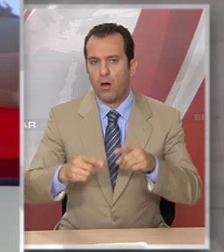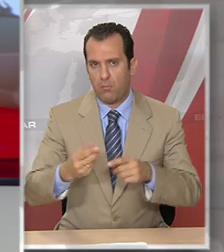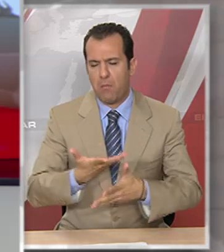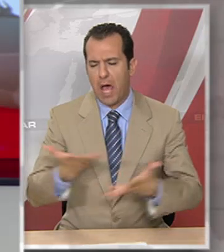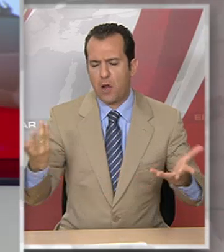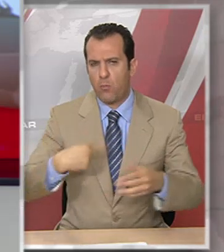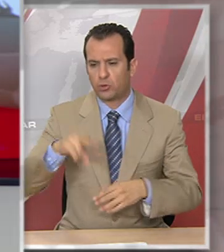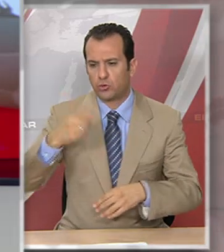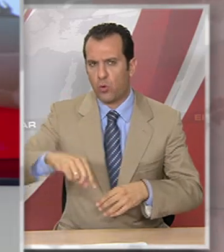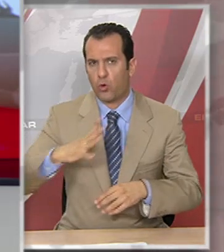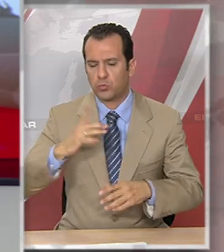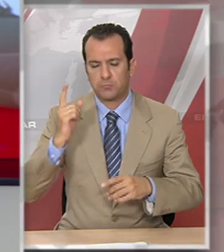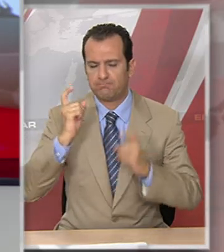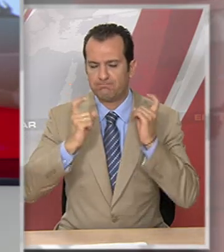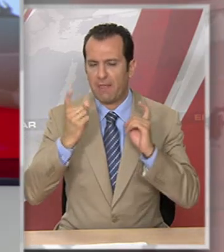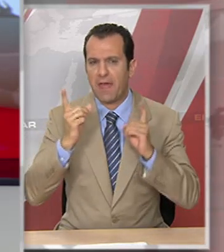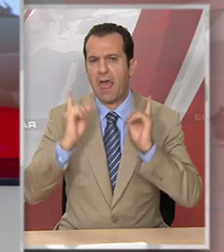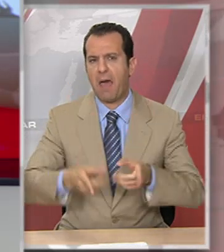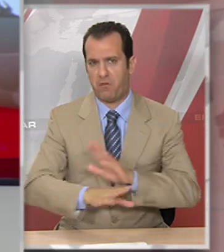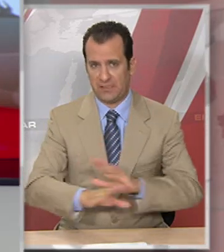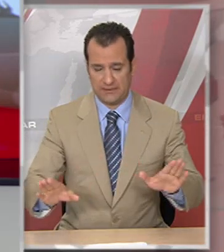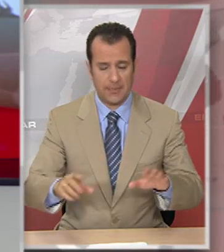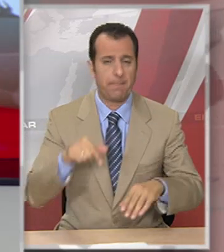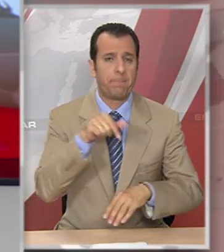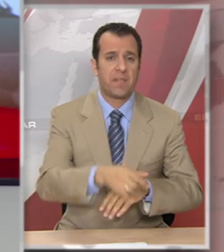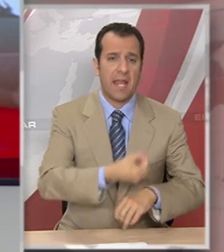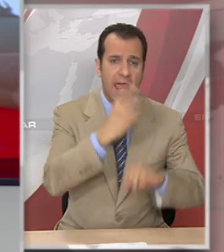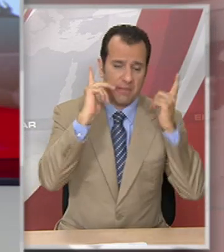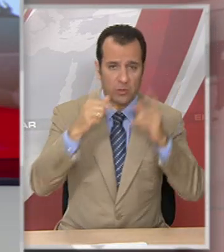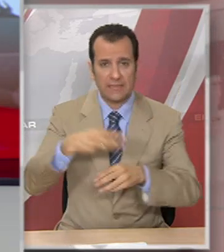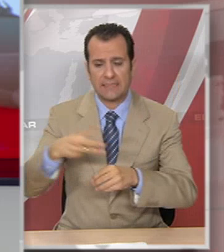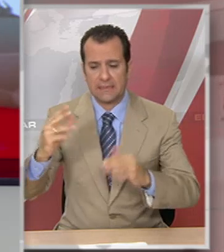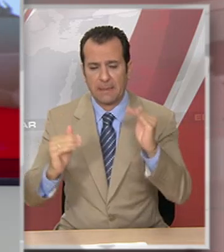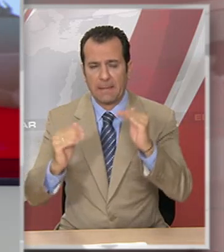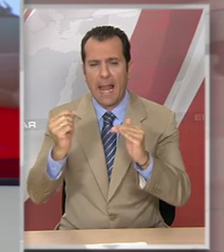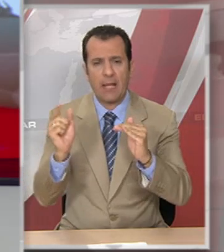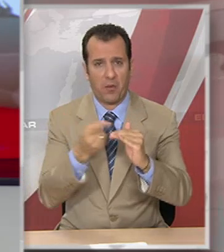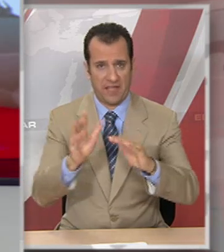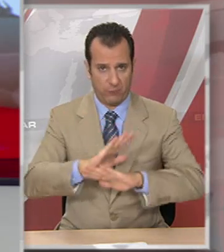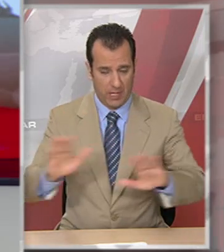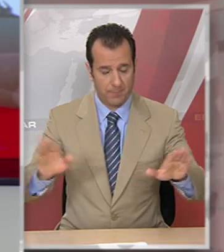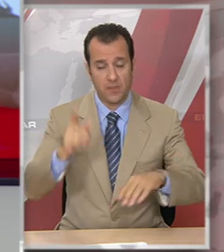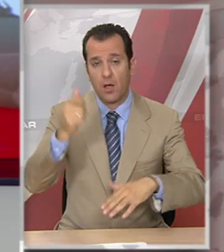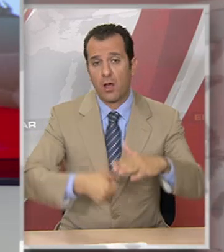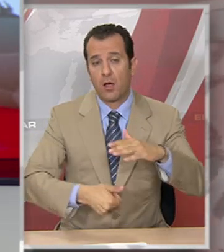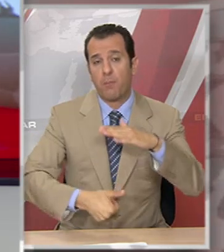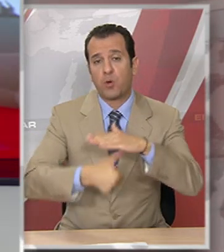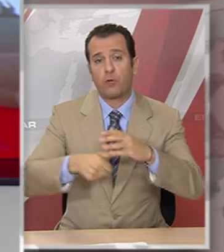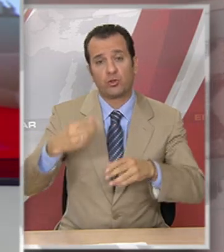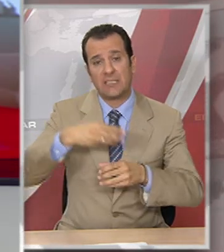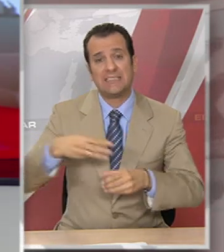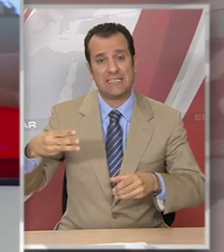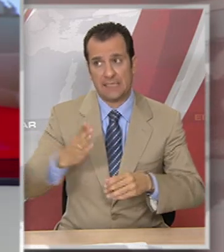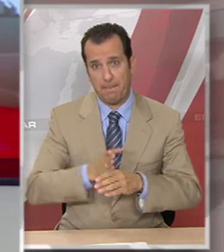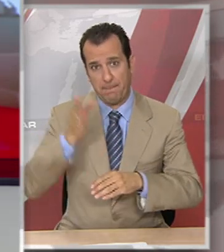στο ΣΥΡΙΖΑ και τη Νέα Δημοκρατία. Μιλώντας σε φίλους του κόμματός του στην Κοζάνη, ο Αλέξης Τσίπρας δήλωσε ότι τους πρώτους 6 μήνες δεν είχε τη δυνατότητα να κυβερνήσει και